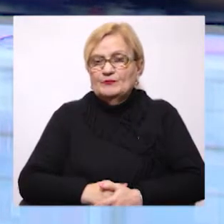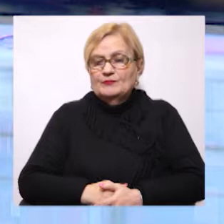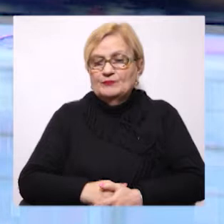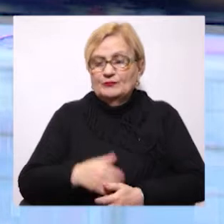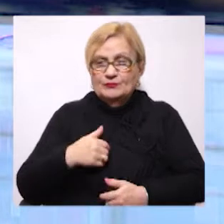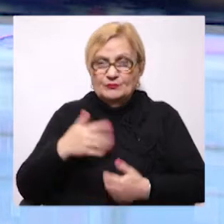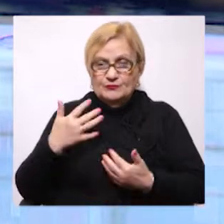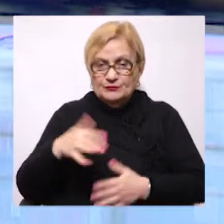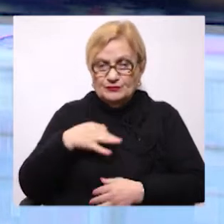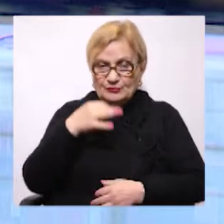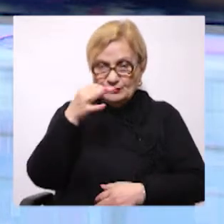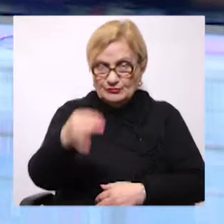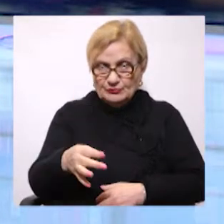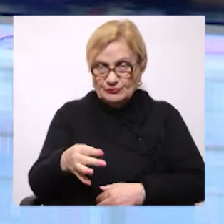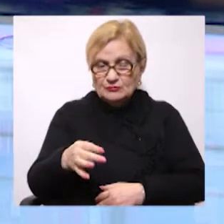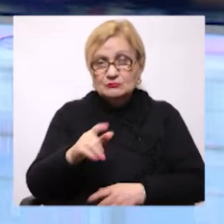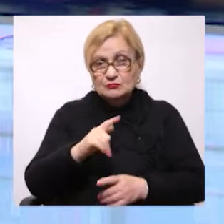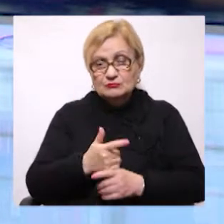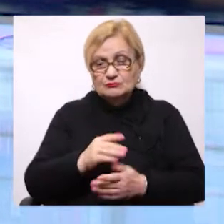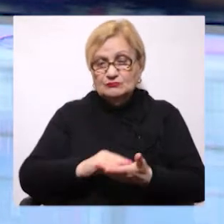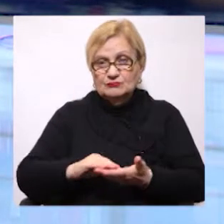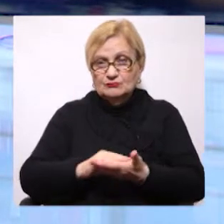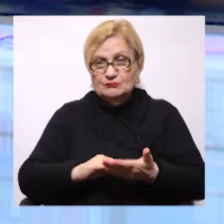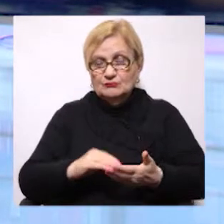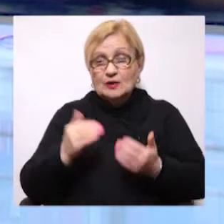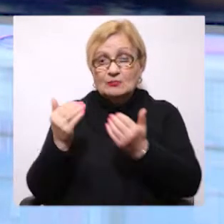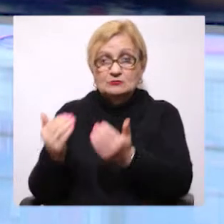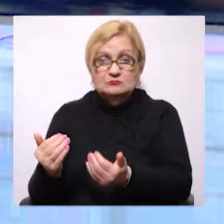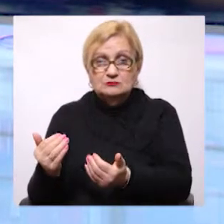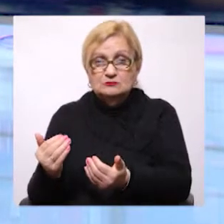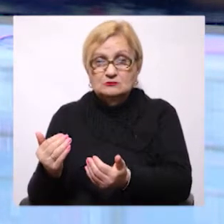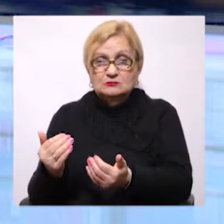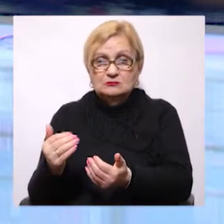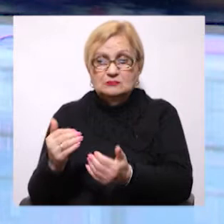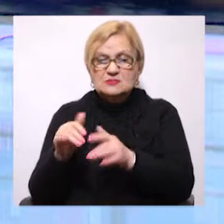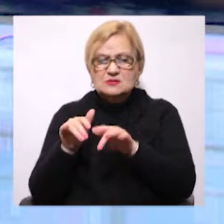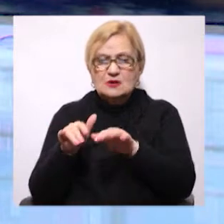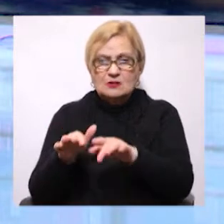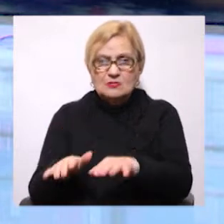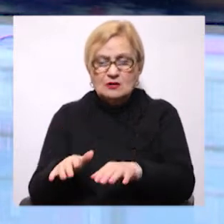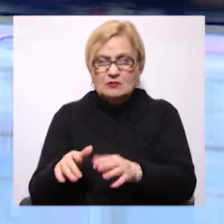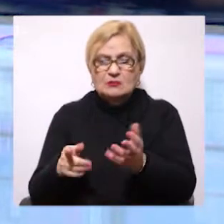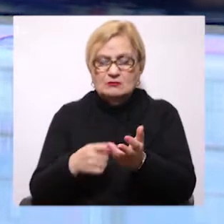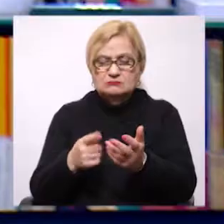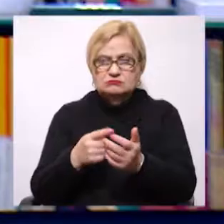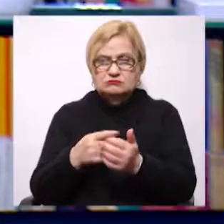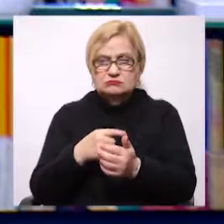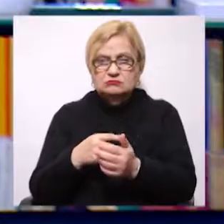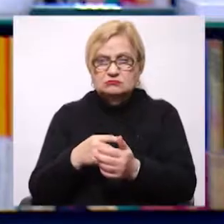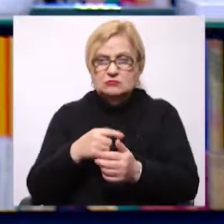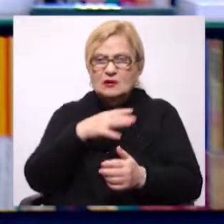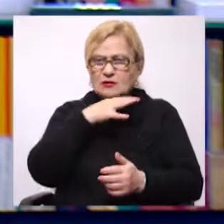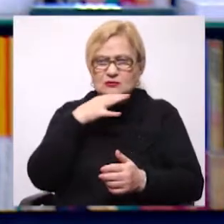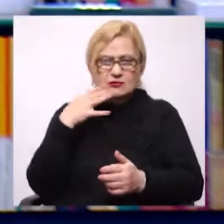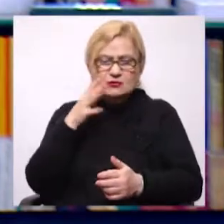უკვე ვთქვი, ერთ გაკვეთილზე და კიდევ უნდა გავიმეორო, რომ მისი გაკეთებული საქმეების ჩამონათვალისთვისაც კი